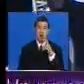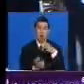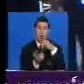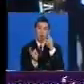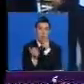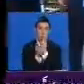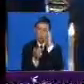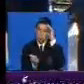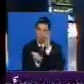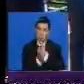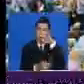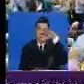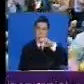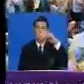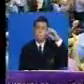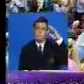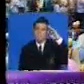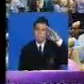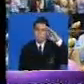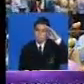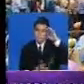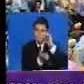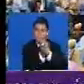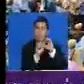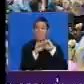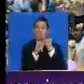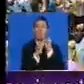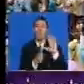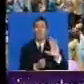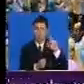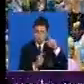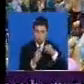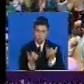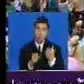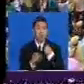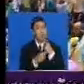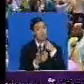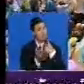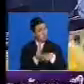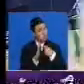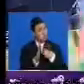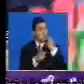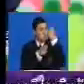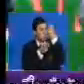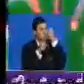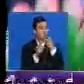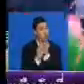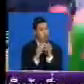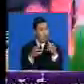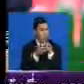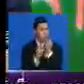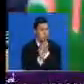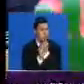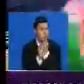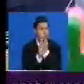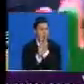งานสอบสวนที่สโมสรตำรวจตามนัดโดยให้เหตุผลว่าการชุมนุมทำตามรัฐธรรมนูญโดยเฉพาะมาตรา237